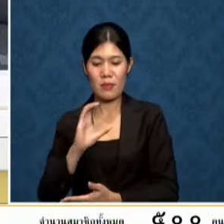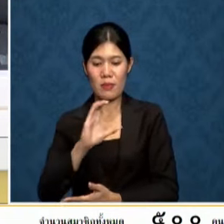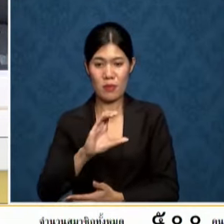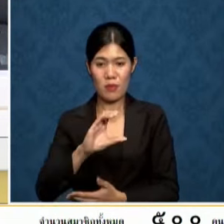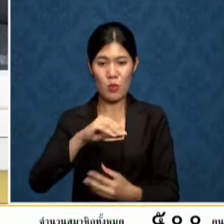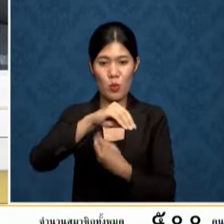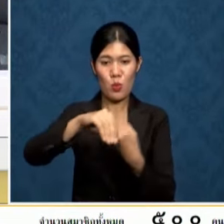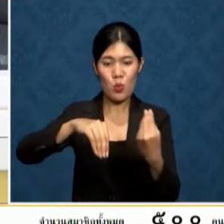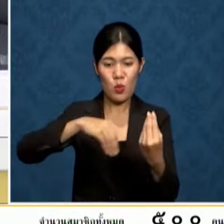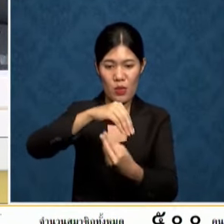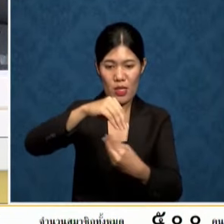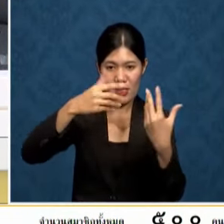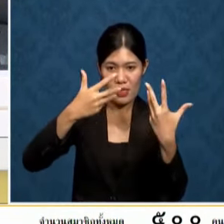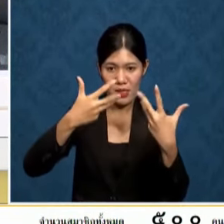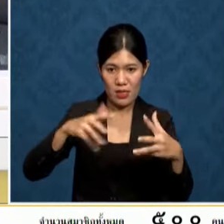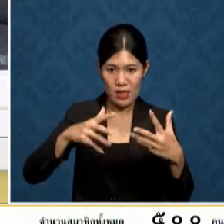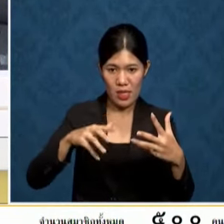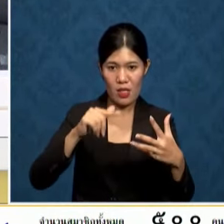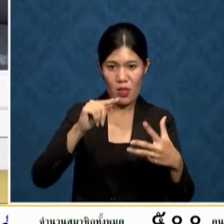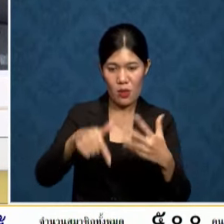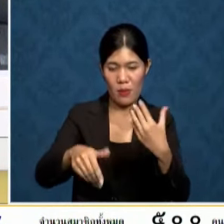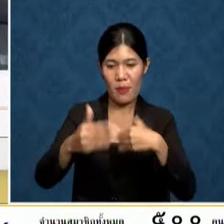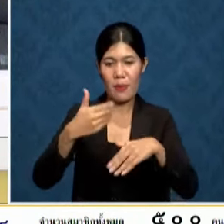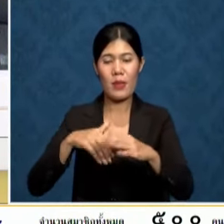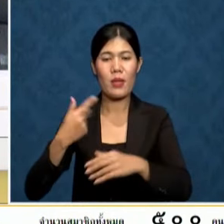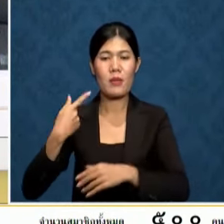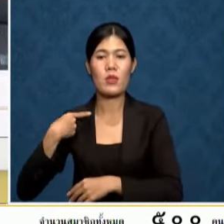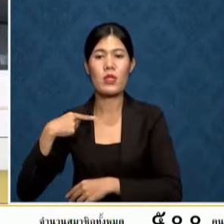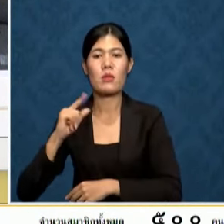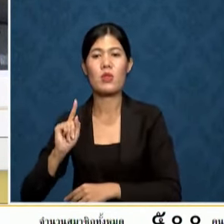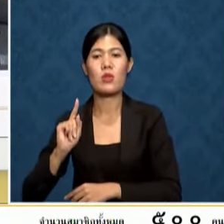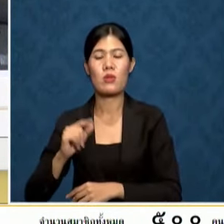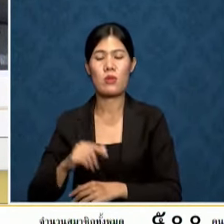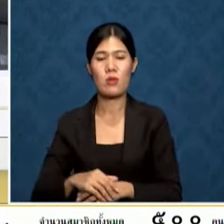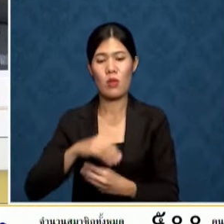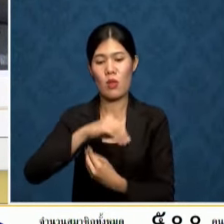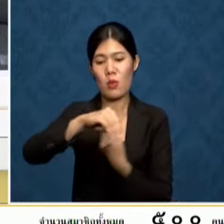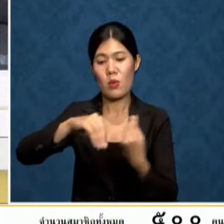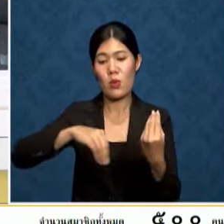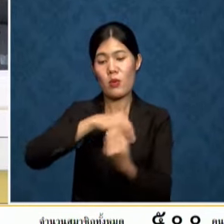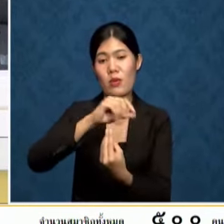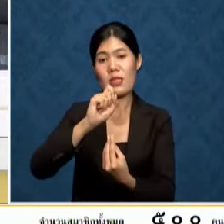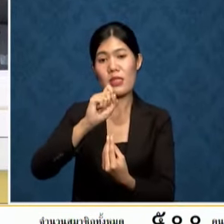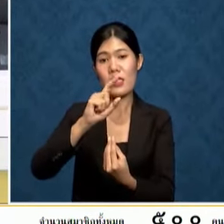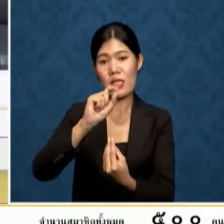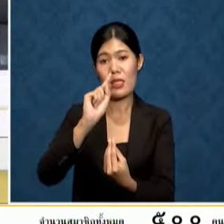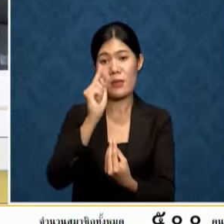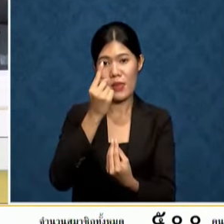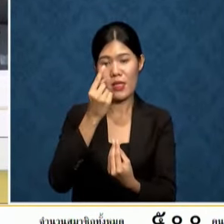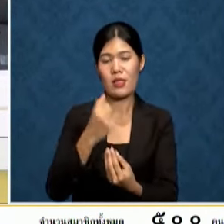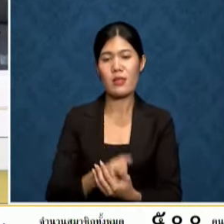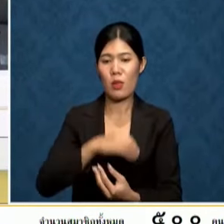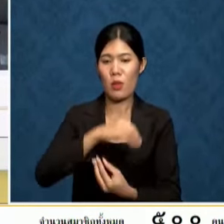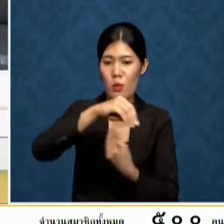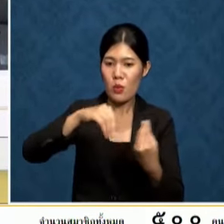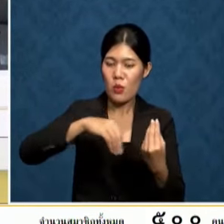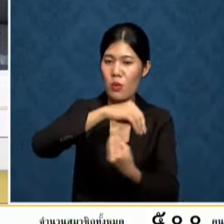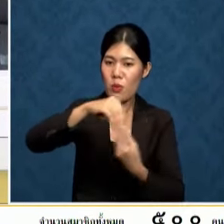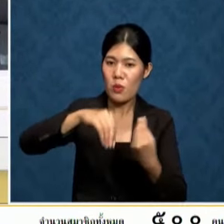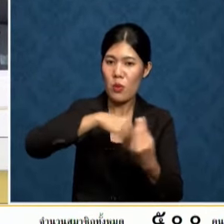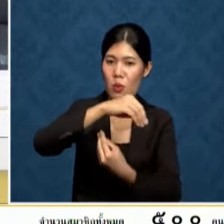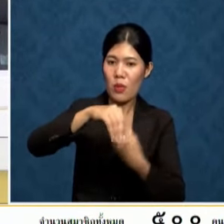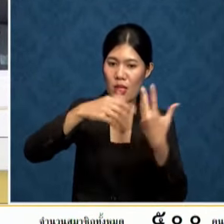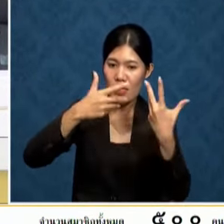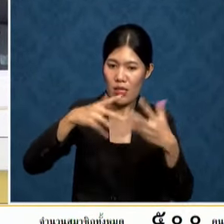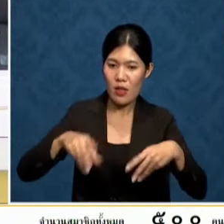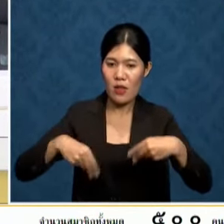บาตทุกสตางค์นั้นเกิดประสิทธิภาพและสามารถลงไปหมุนเวียนในระบบเศรษฐกิจเกิดการหมุนเวียนหลายๆรอบเกิดประโยชน์กับ